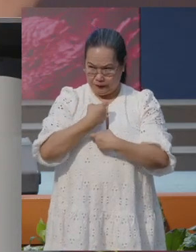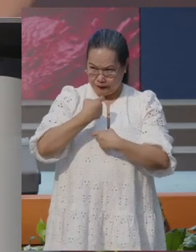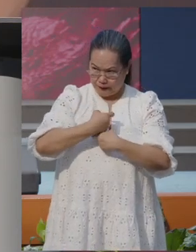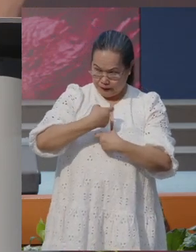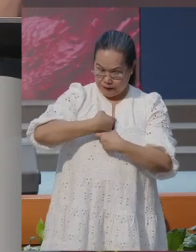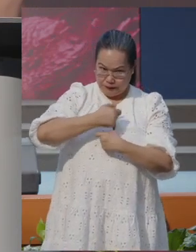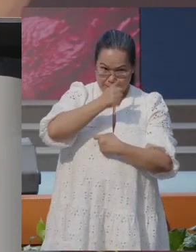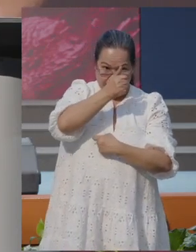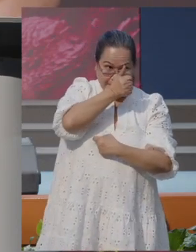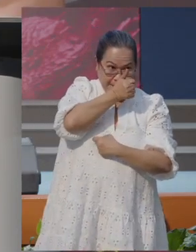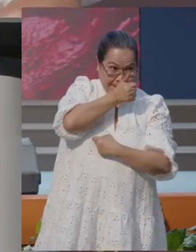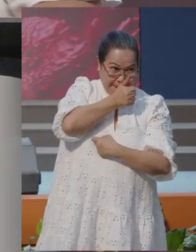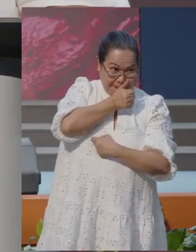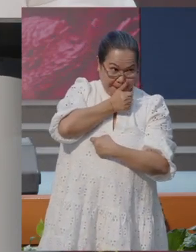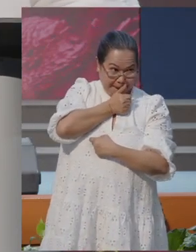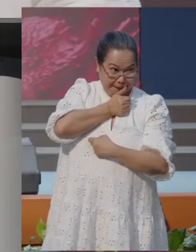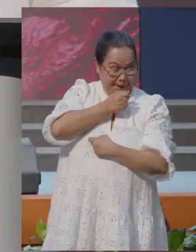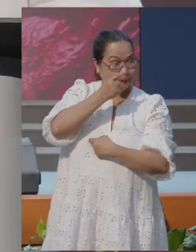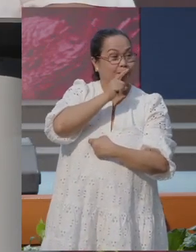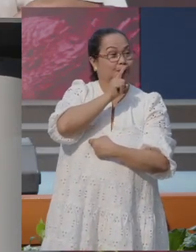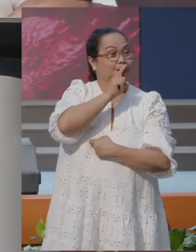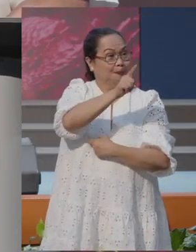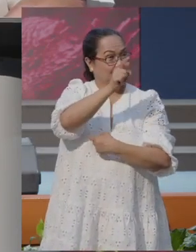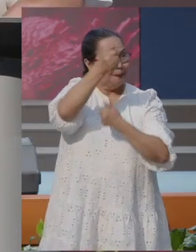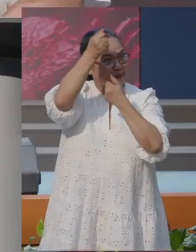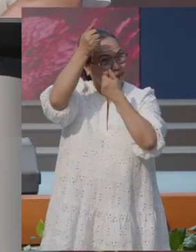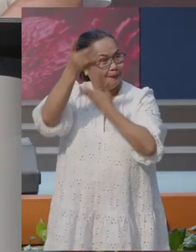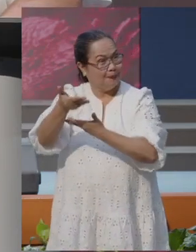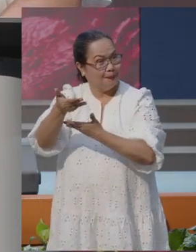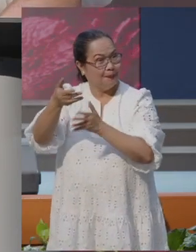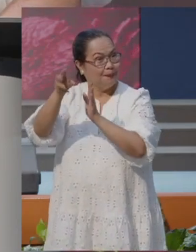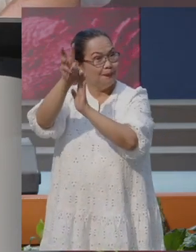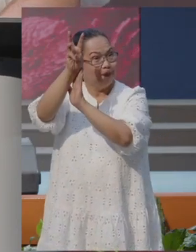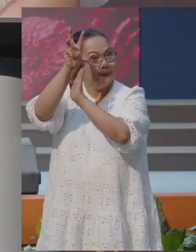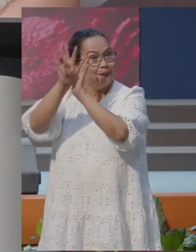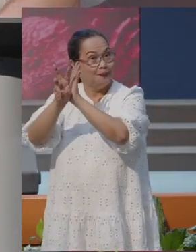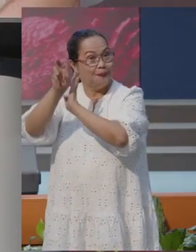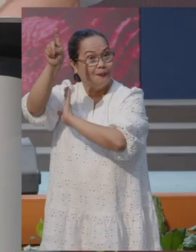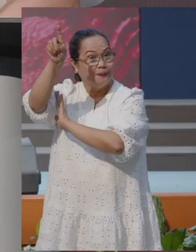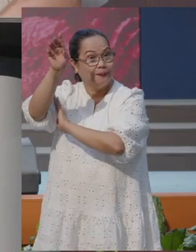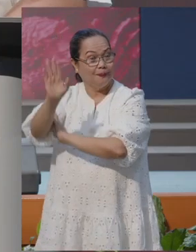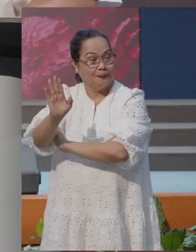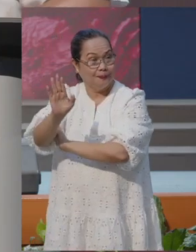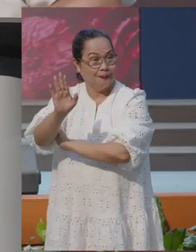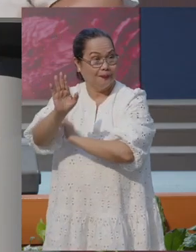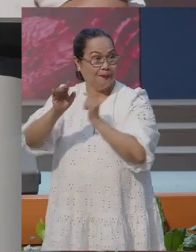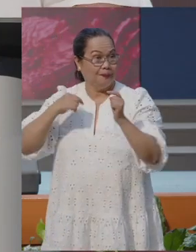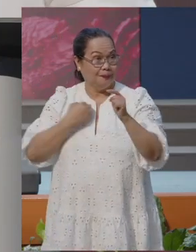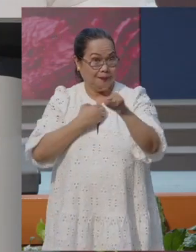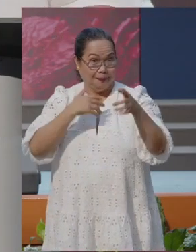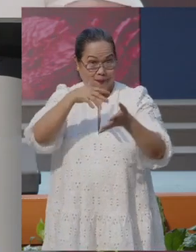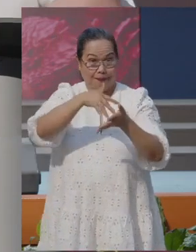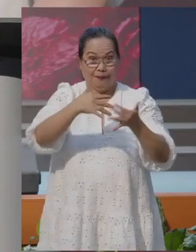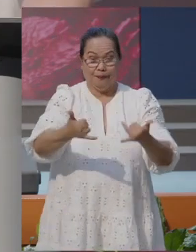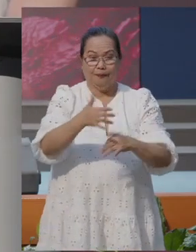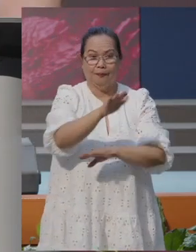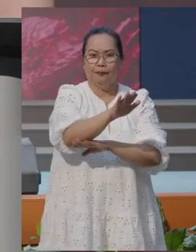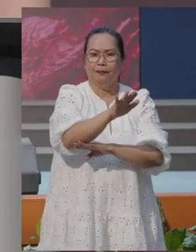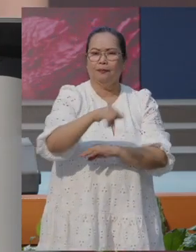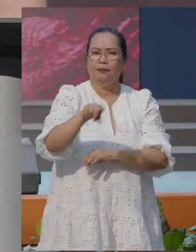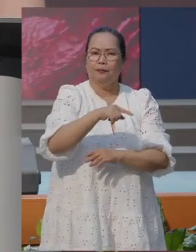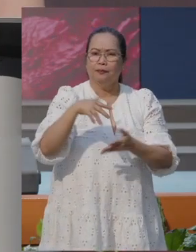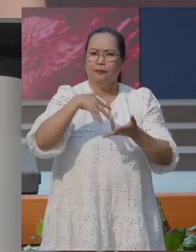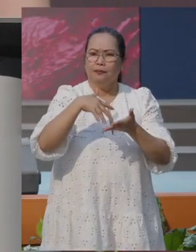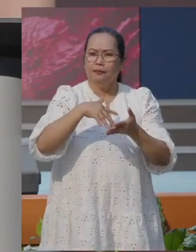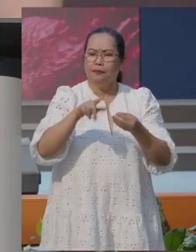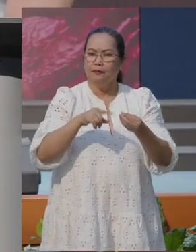tayo'y tunay na mamumuhay ayon sa mga kautusan ni Kristo Jesus. Sa ating pag-aaral ngayon, matututunan naman